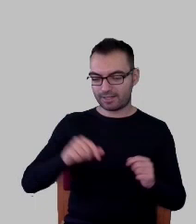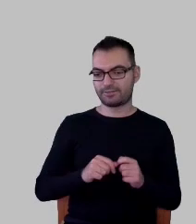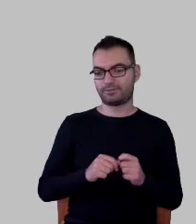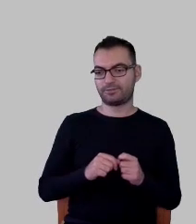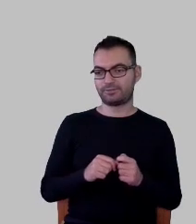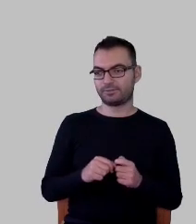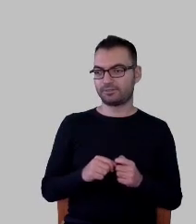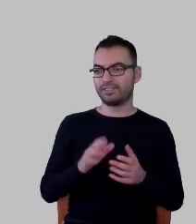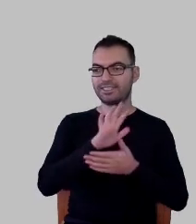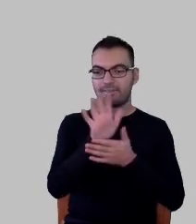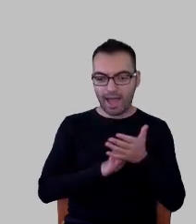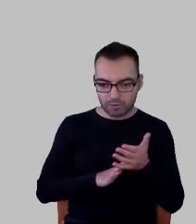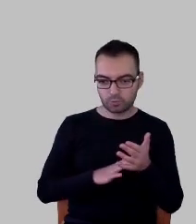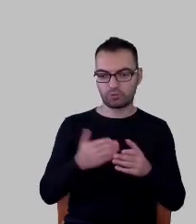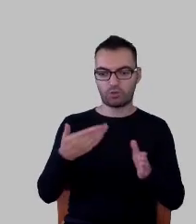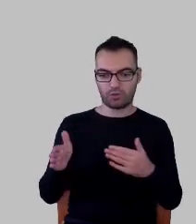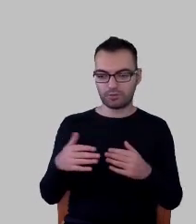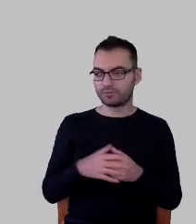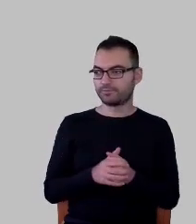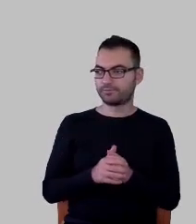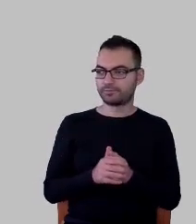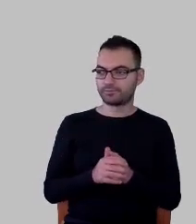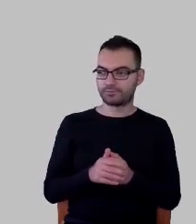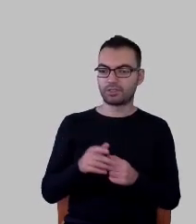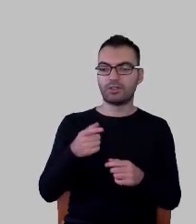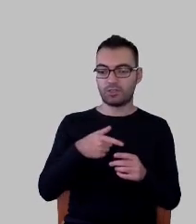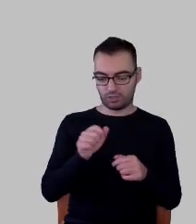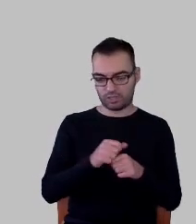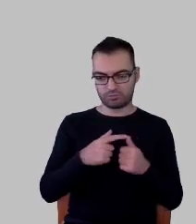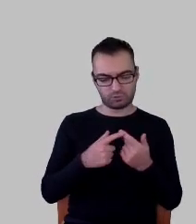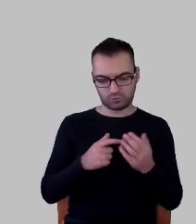narzędzia, które zostały opracowane i są udostępniane